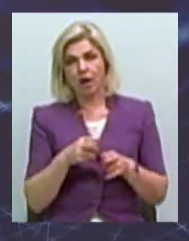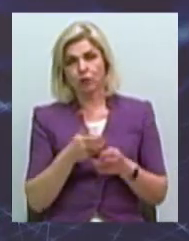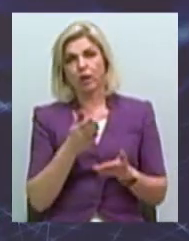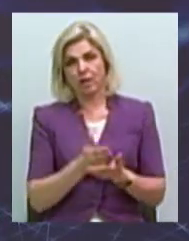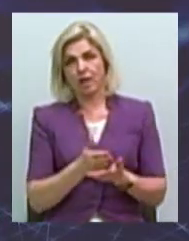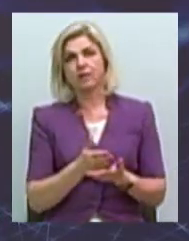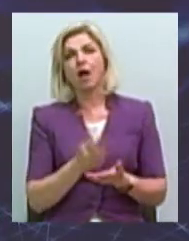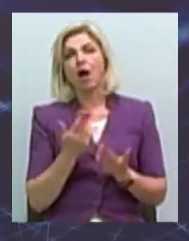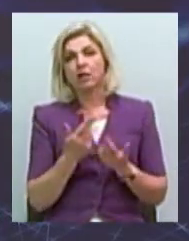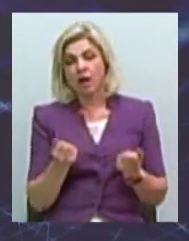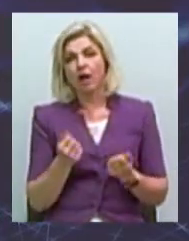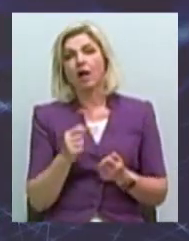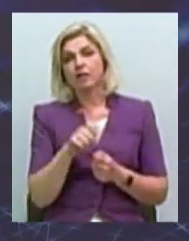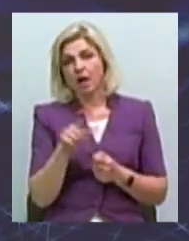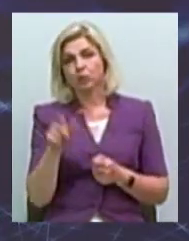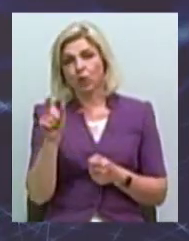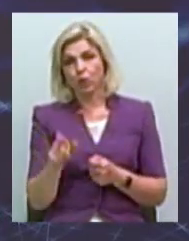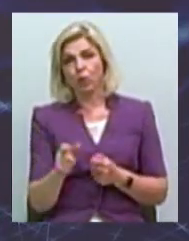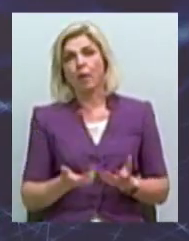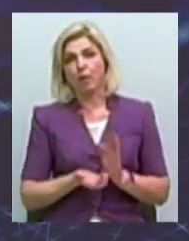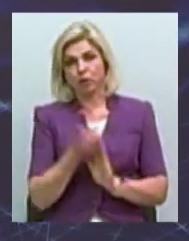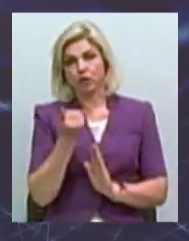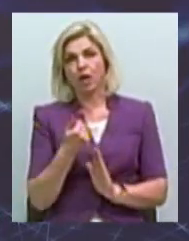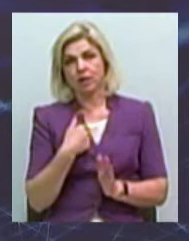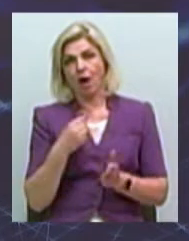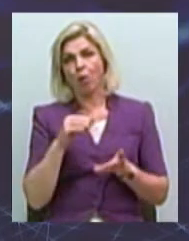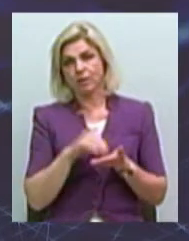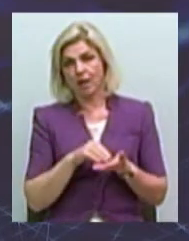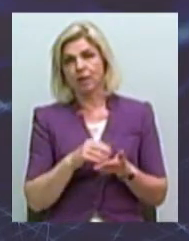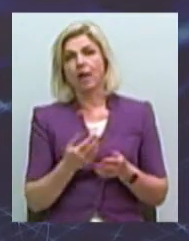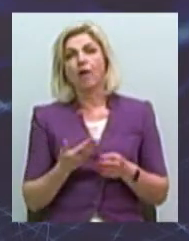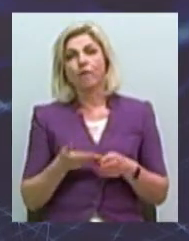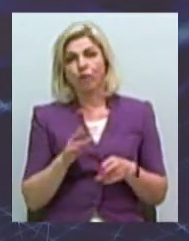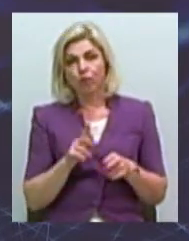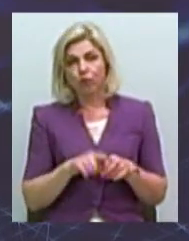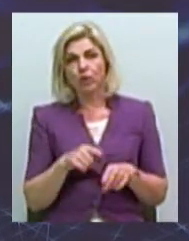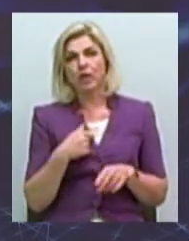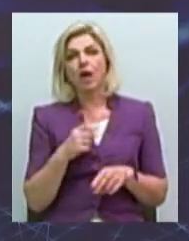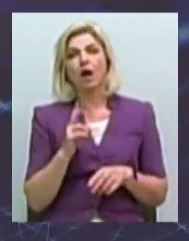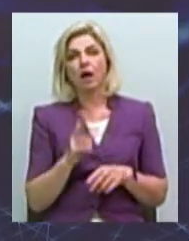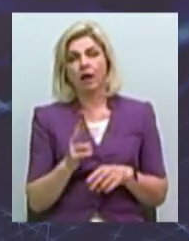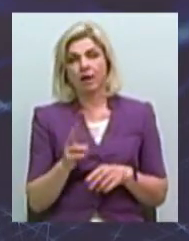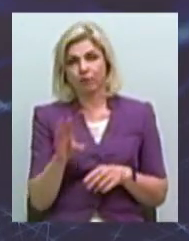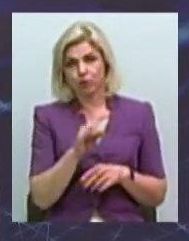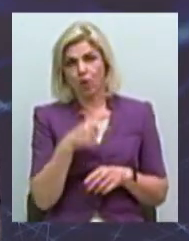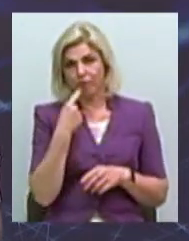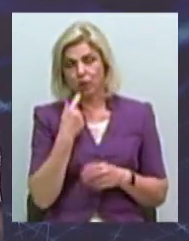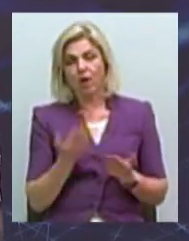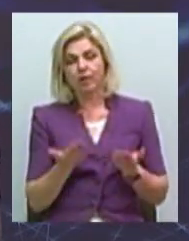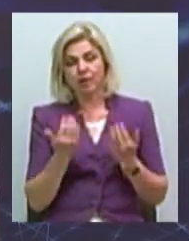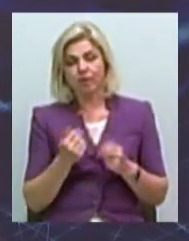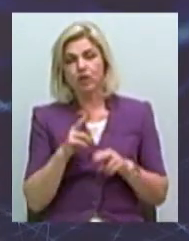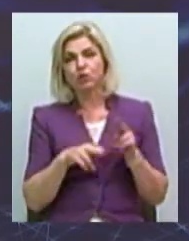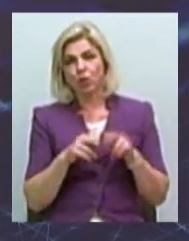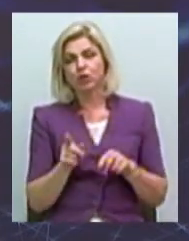быть. Когда, да, некоторые личности поддержали, да, я об этом указал. Так вот, я к чему это все говорю? Что давайте